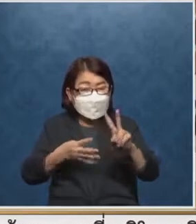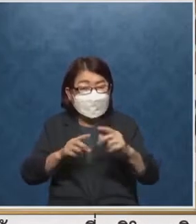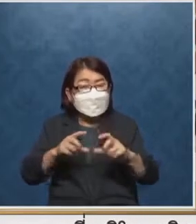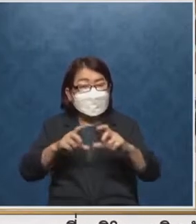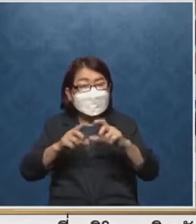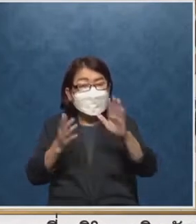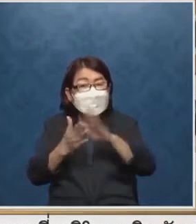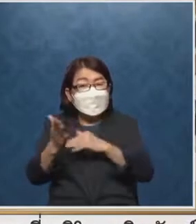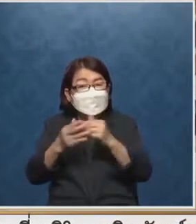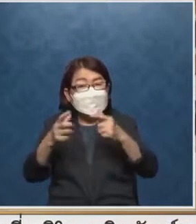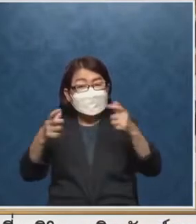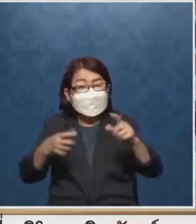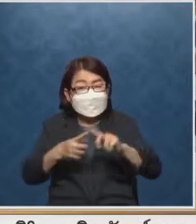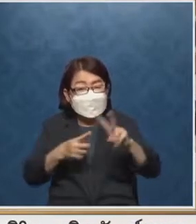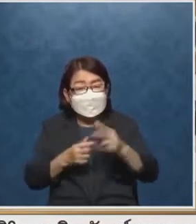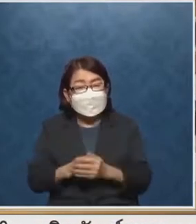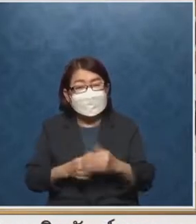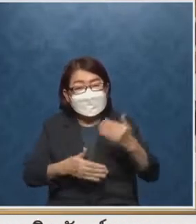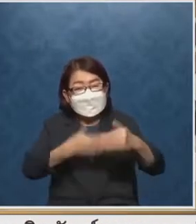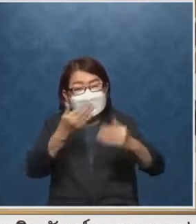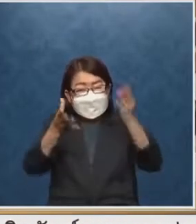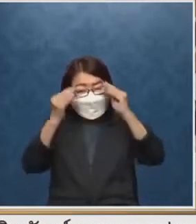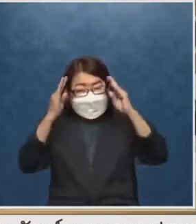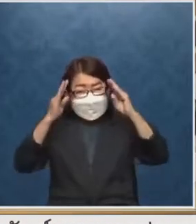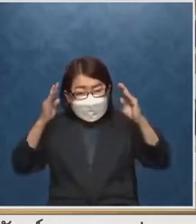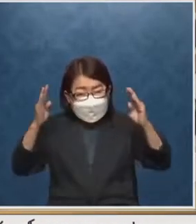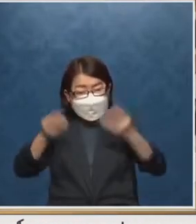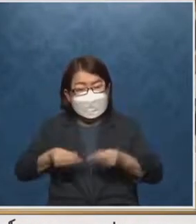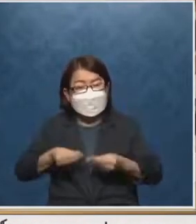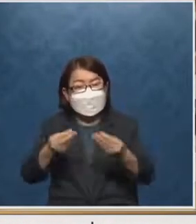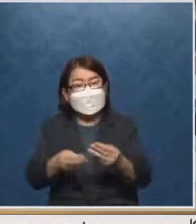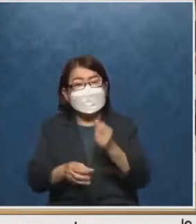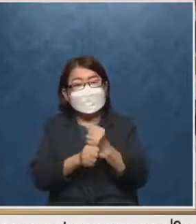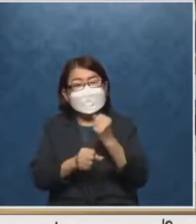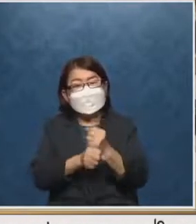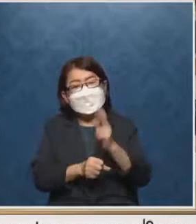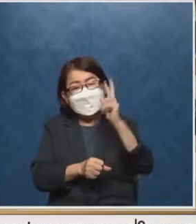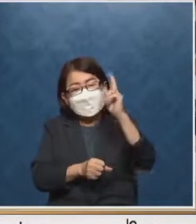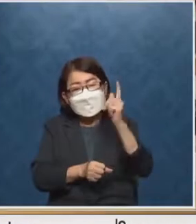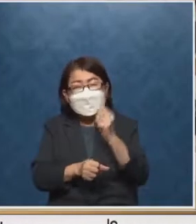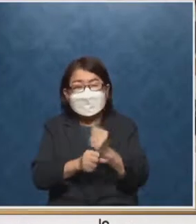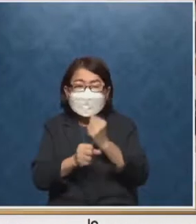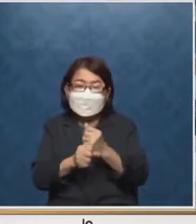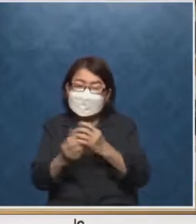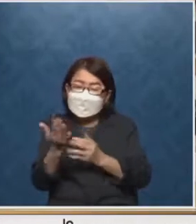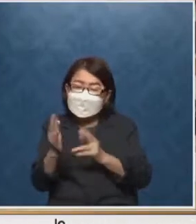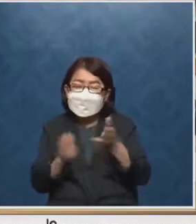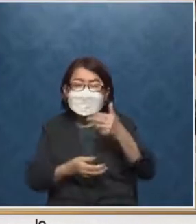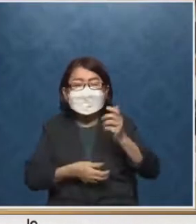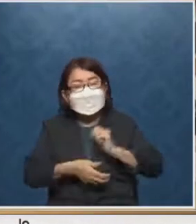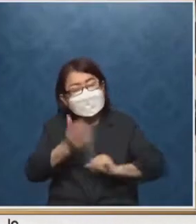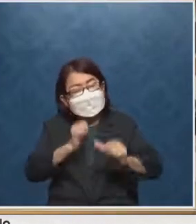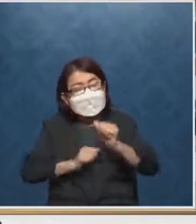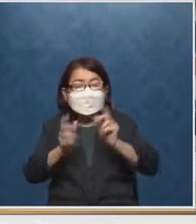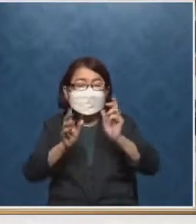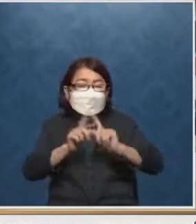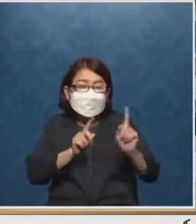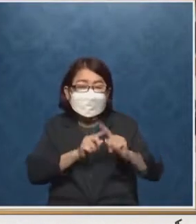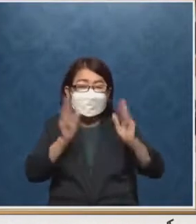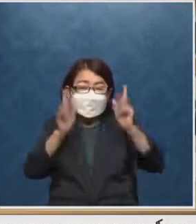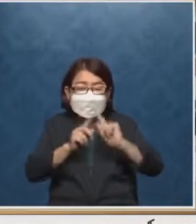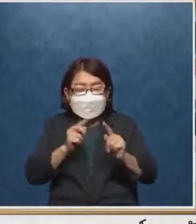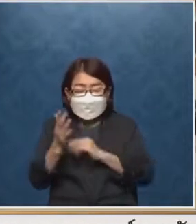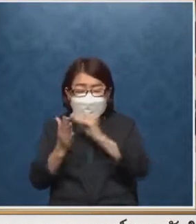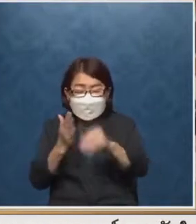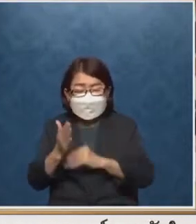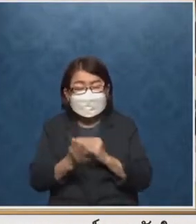การส่งเสริมและพัฒนาองค์ความรู้เพื่อการพัฒนาสื่อและนิเวศสื่อที่ปลอดภัยและสร้างสรรค์ปี